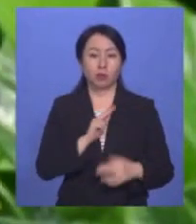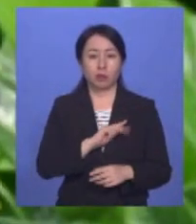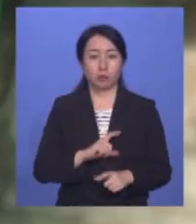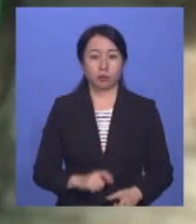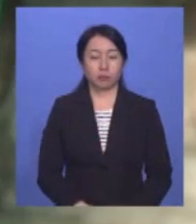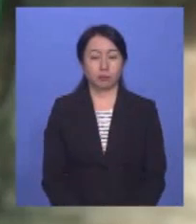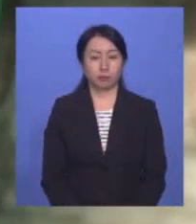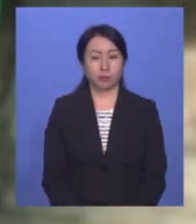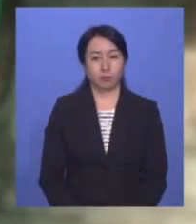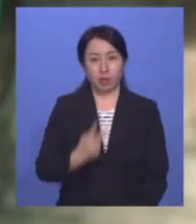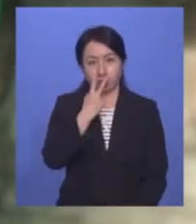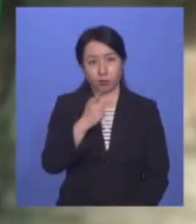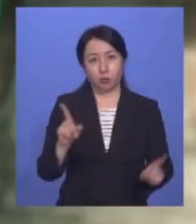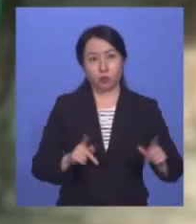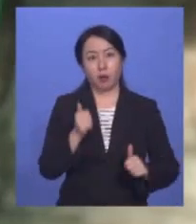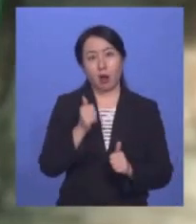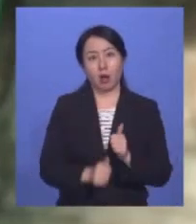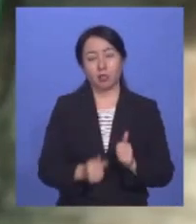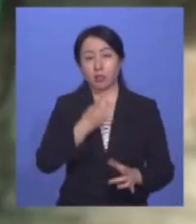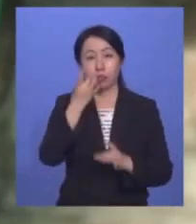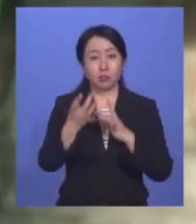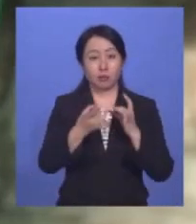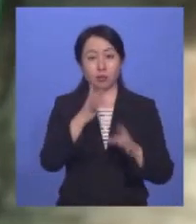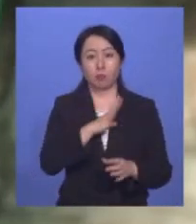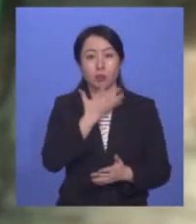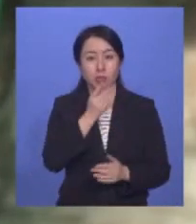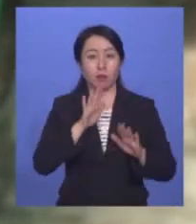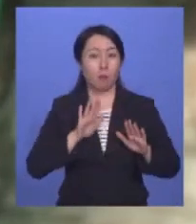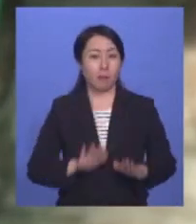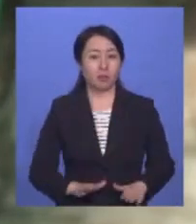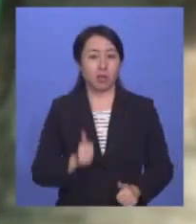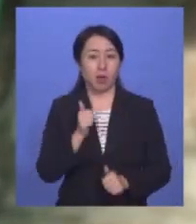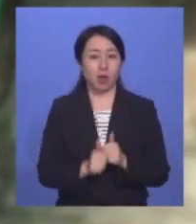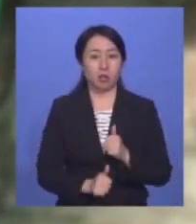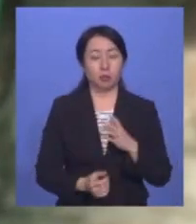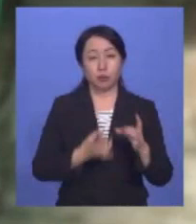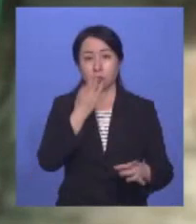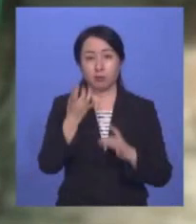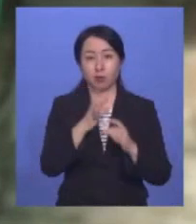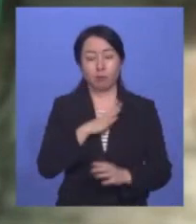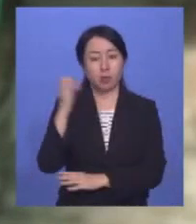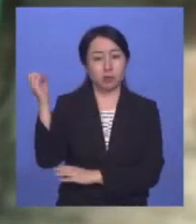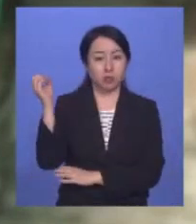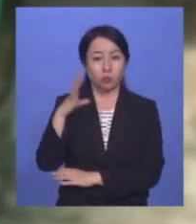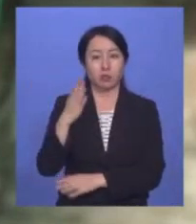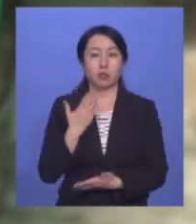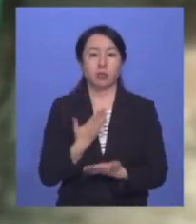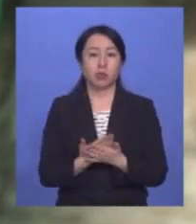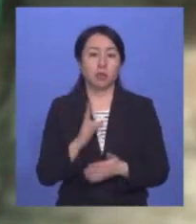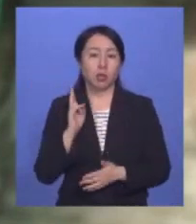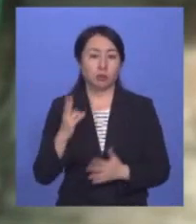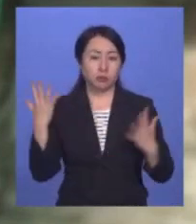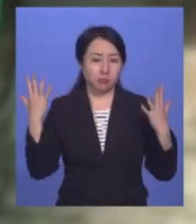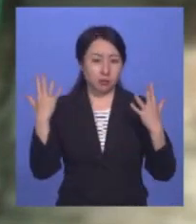сотрудников. Мы смотрим, чтобы каждый цветок был на своем месте, каждому цветку, чтобы было солнце. Если кто-то что-то затеняет,